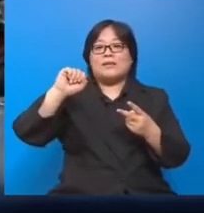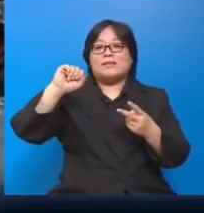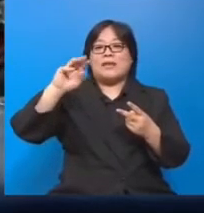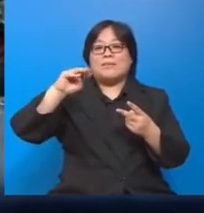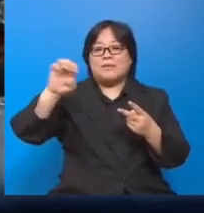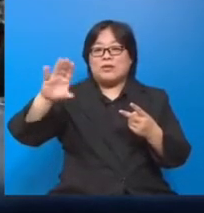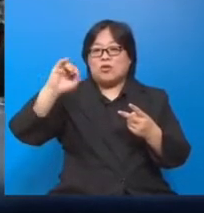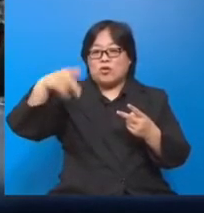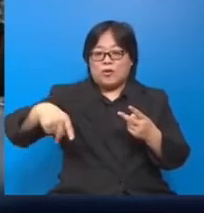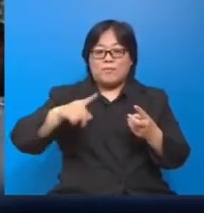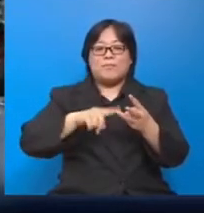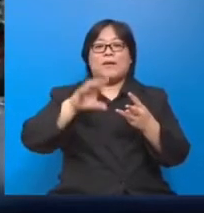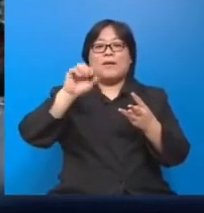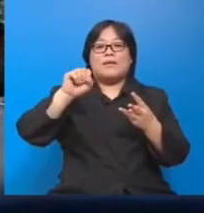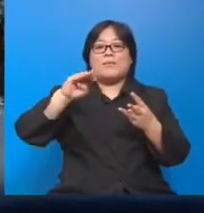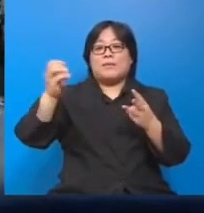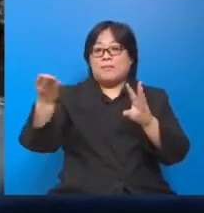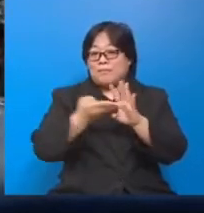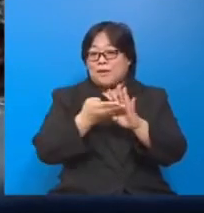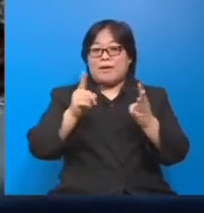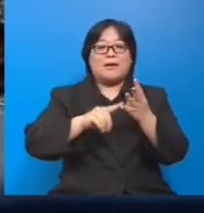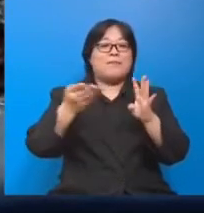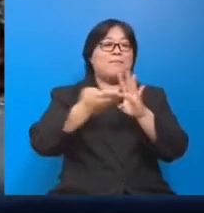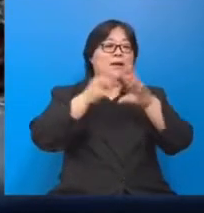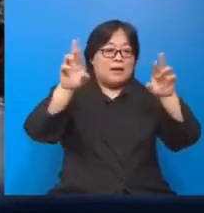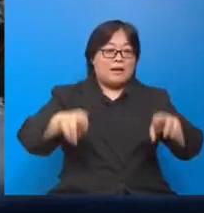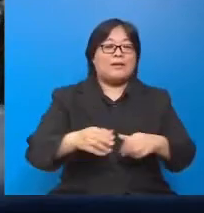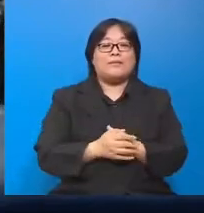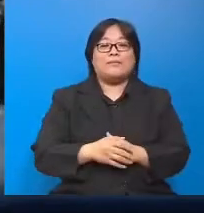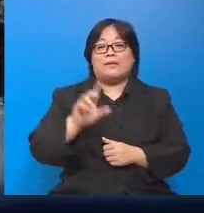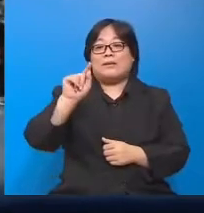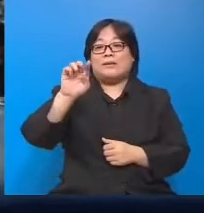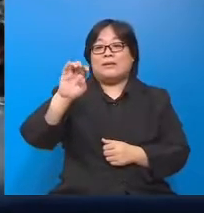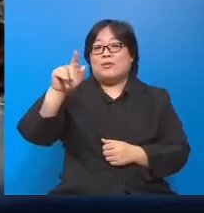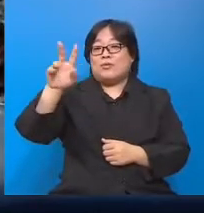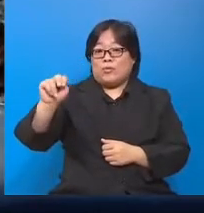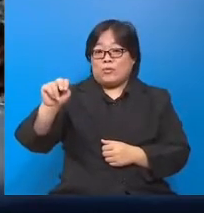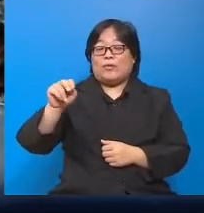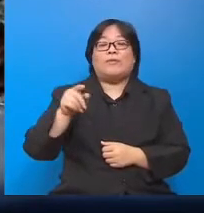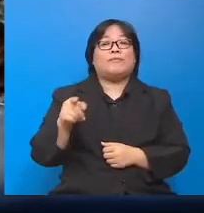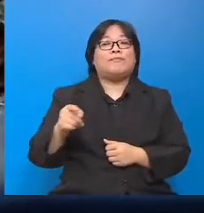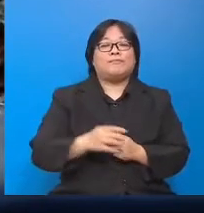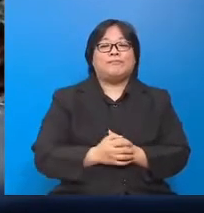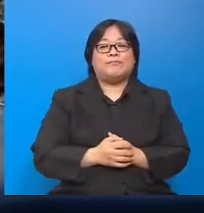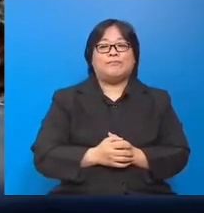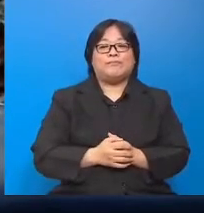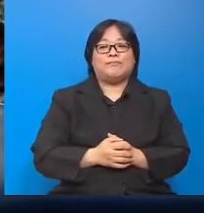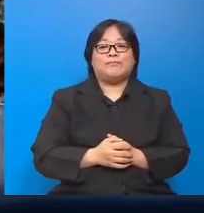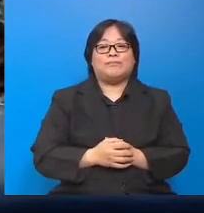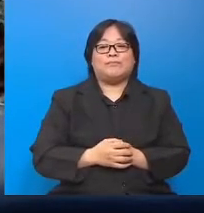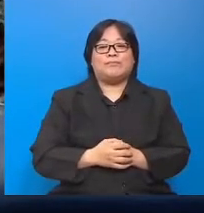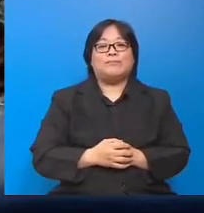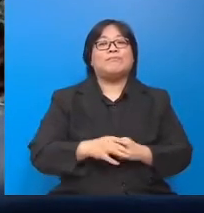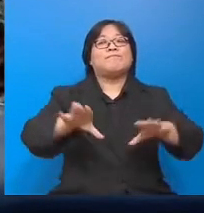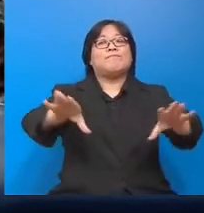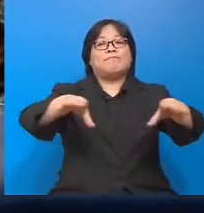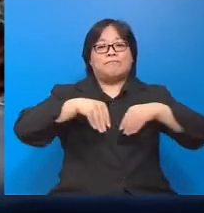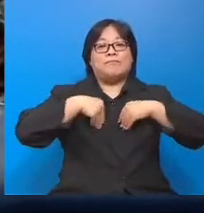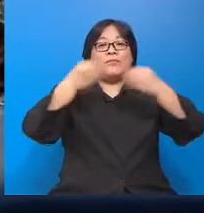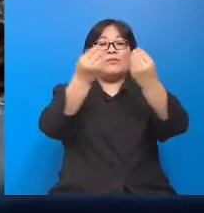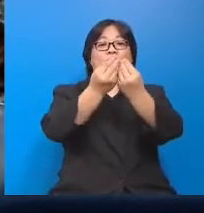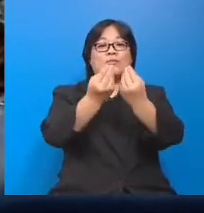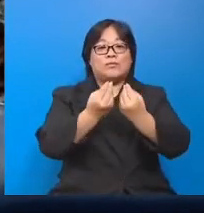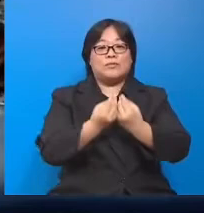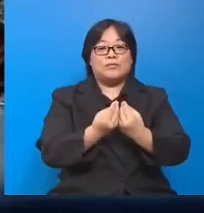SMA bank dan bank Baghdad ku nasional Hai Meri pojok menerima